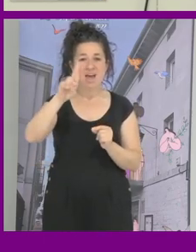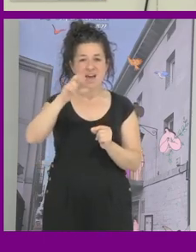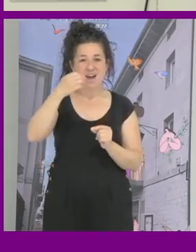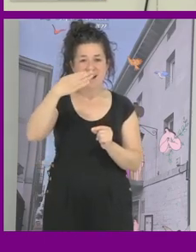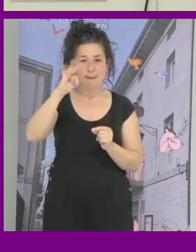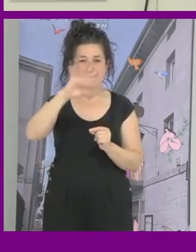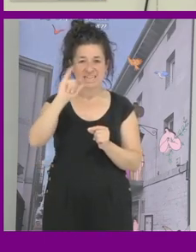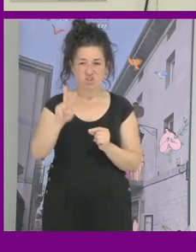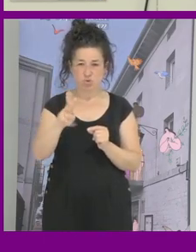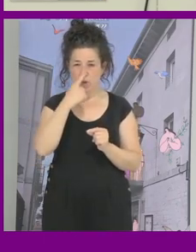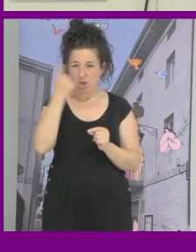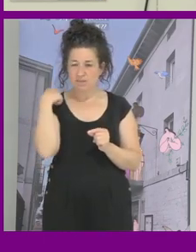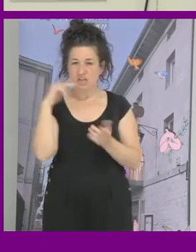gara